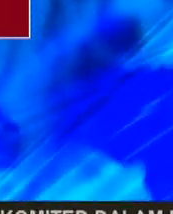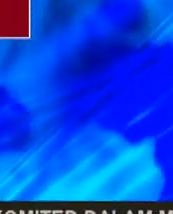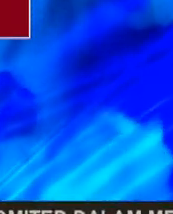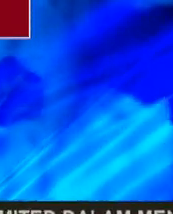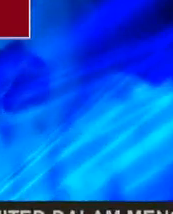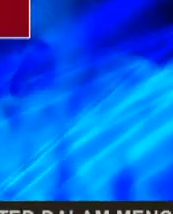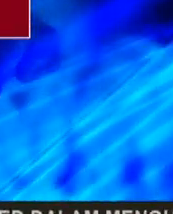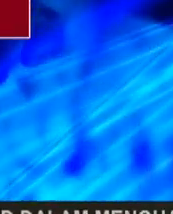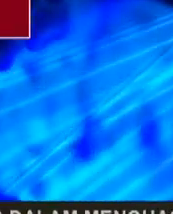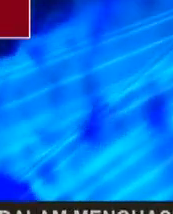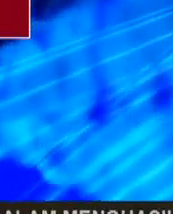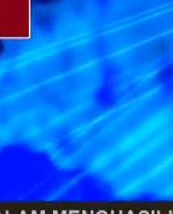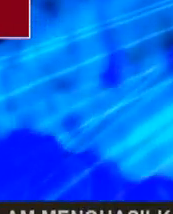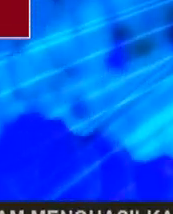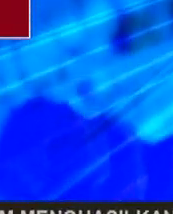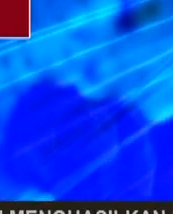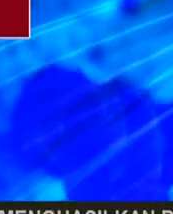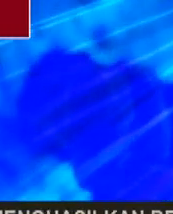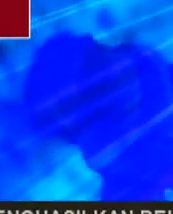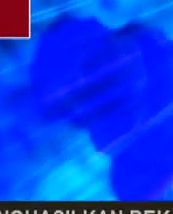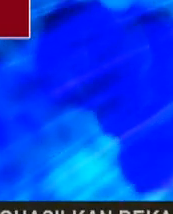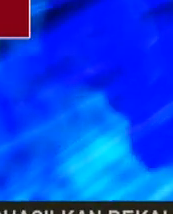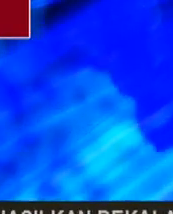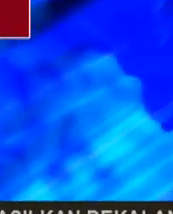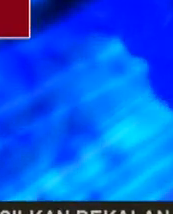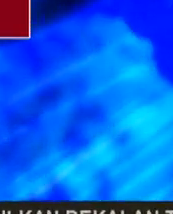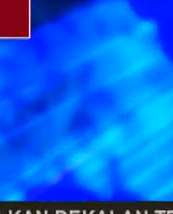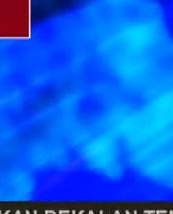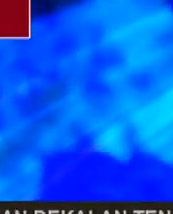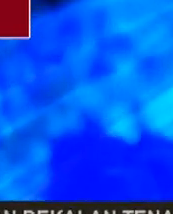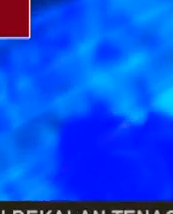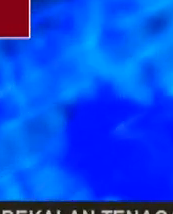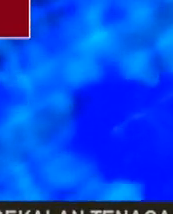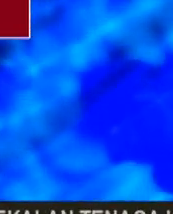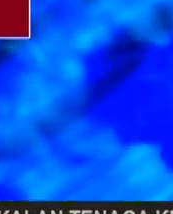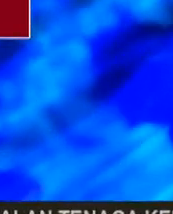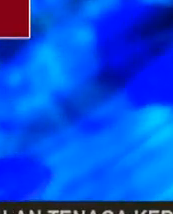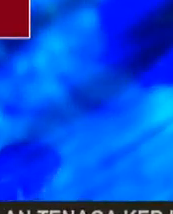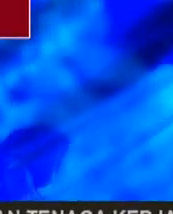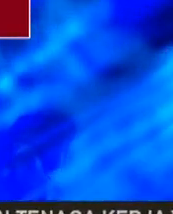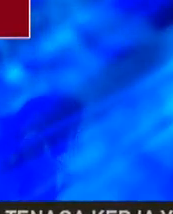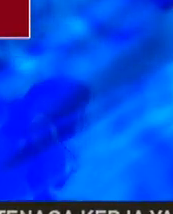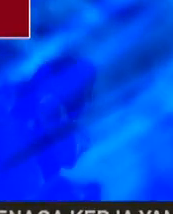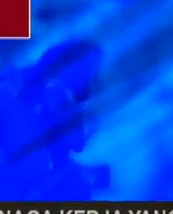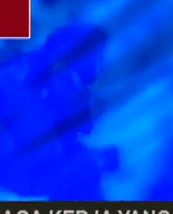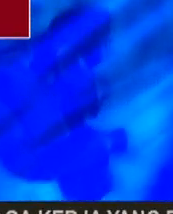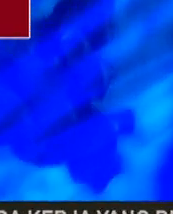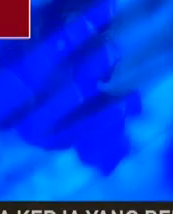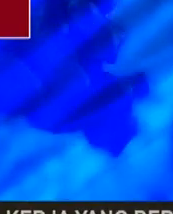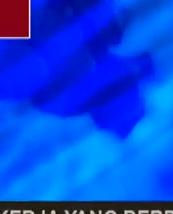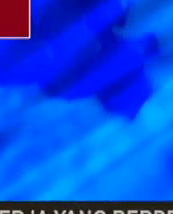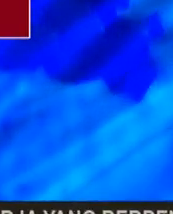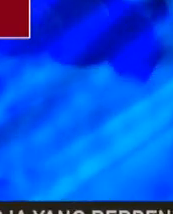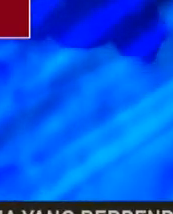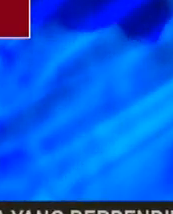Hai Jazz terakhir jangkitan tempatan kawin Yin Dilaporkan pada enam Mei 2021 kalau jumlah ke simport sejak cc jangkitan